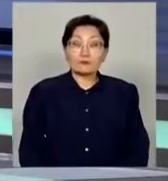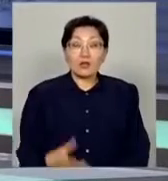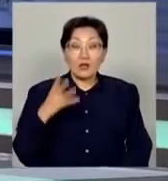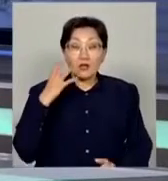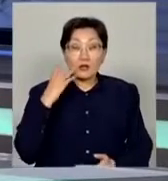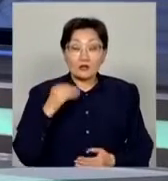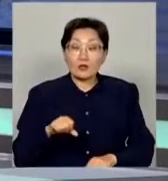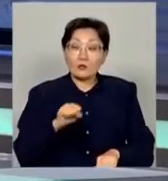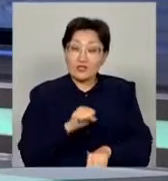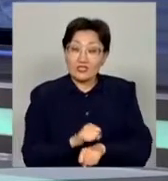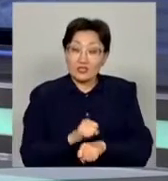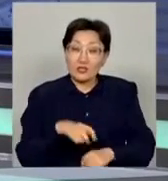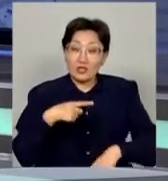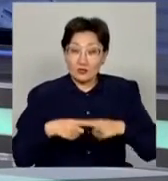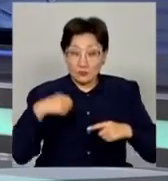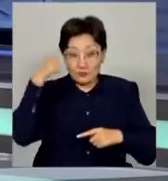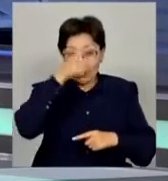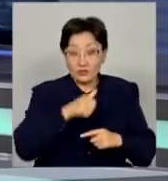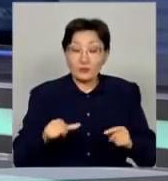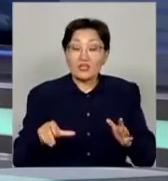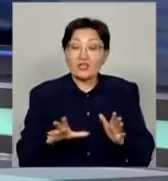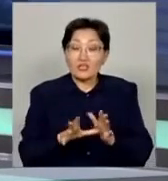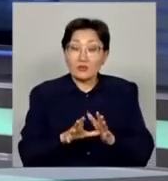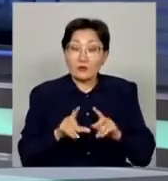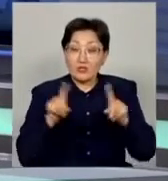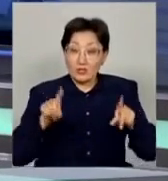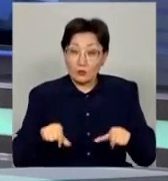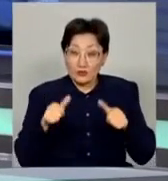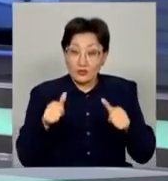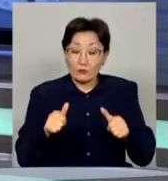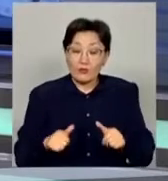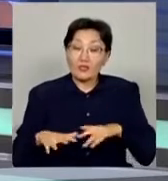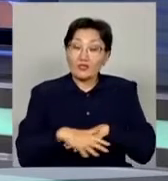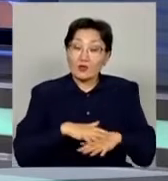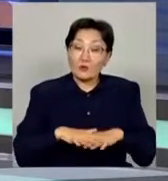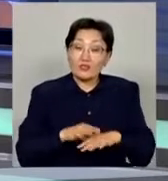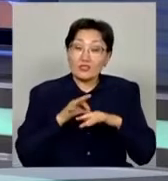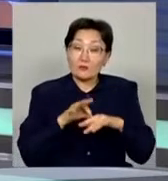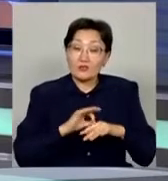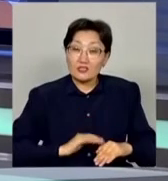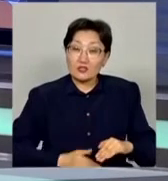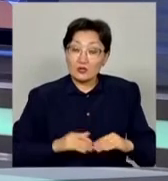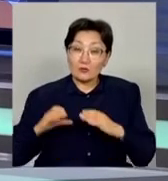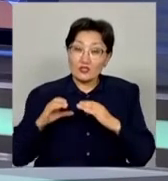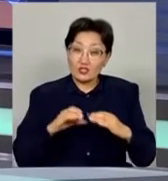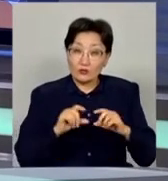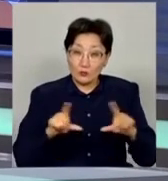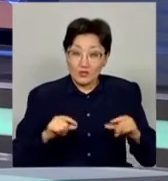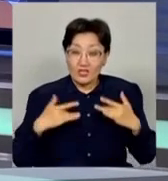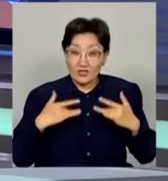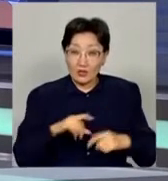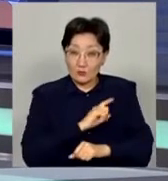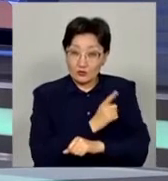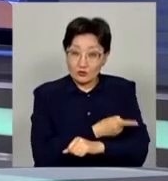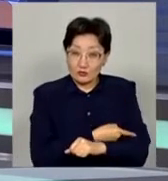Алматы аялдамаларына келесі жылы электронды таблолар орнатылады. Ал халықты тасымалдайтын жекеменшік автопарктерге талап